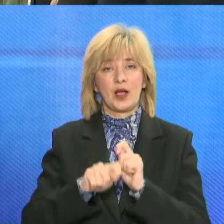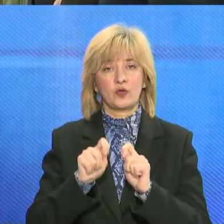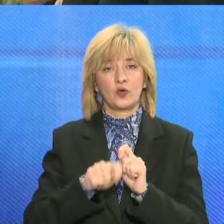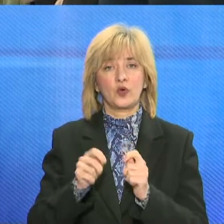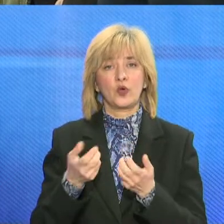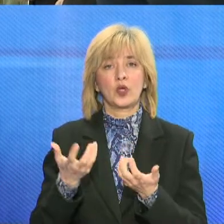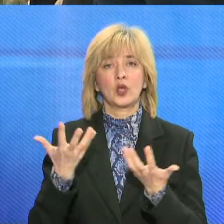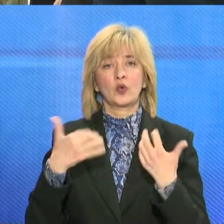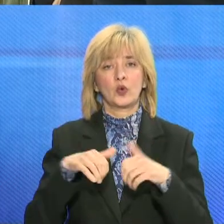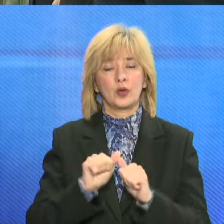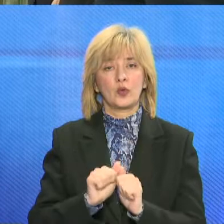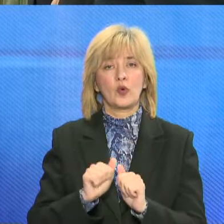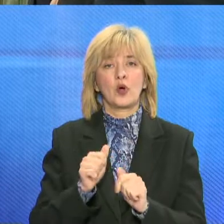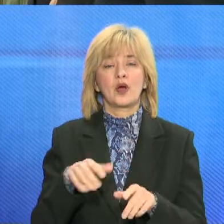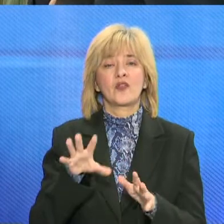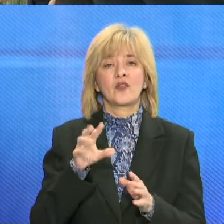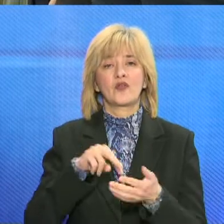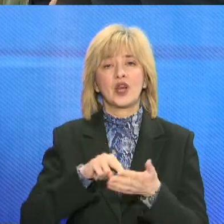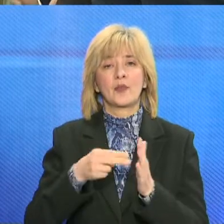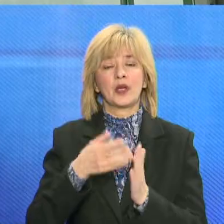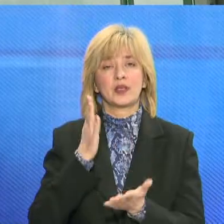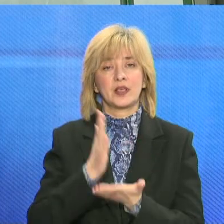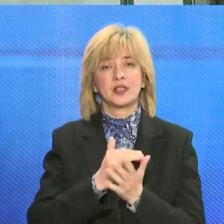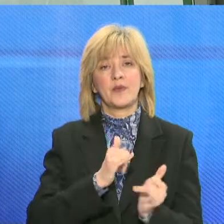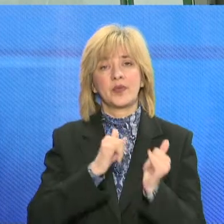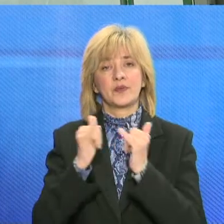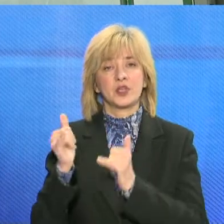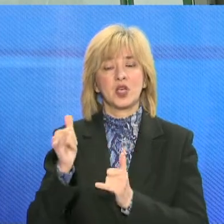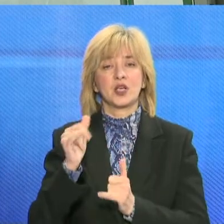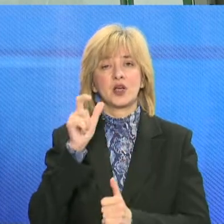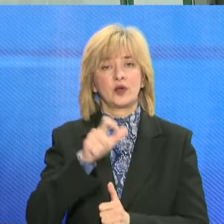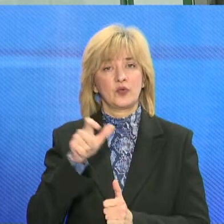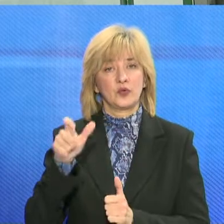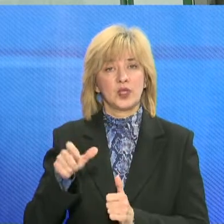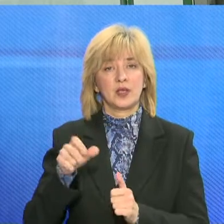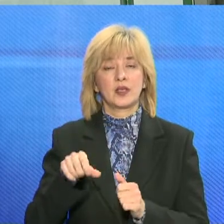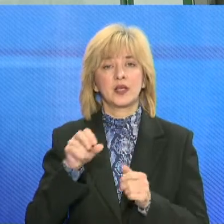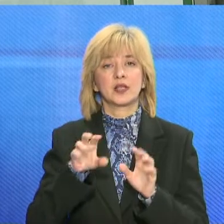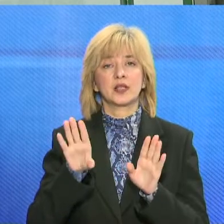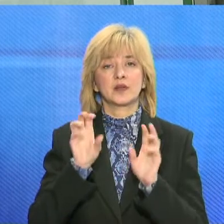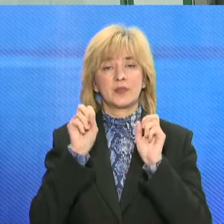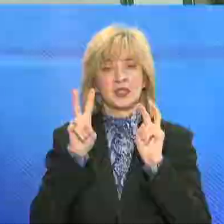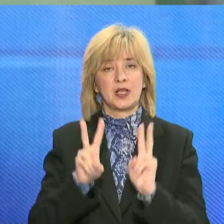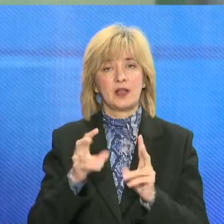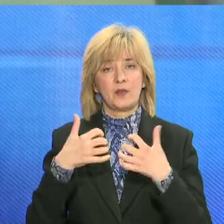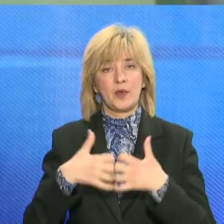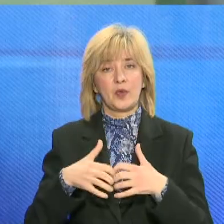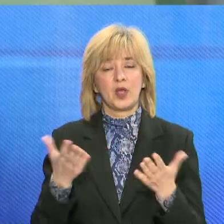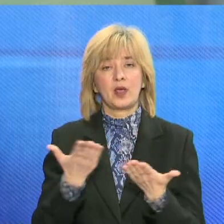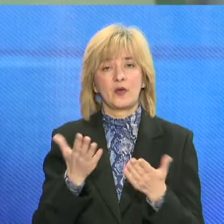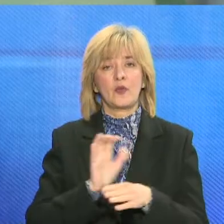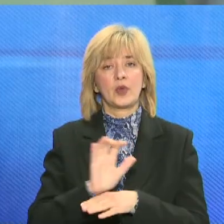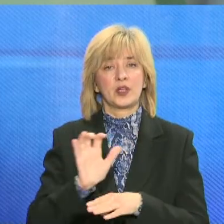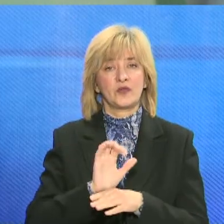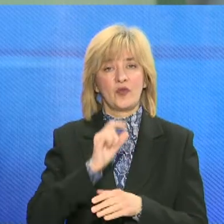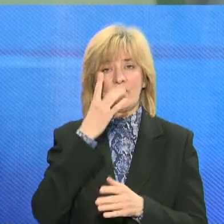па забеспячэнні спажыўцоў разумнымі лічыльнікамі, вырабам якіх займаюцца ў дадзеным філіяле «Гродная энерга». Знаёмства